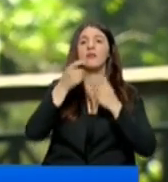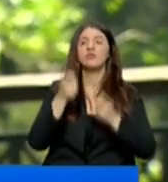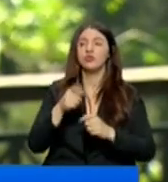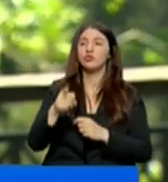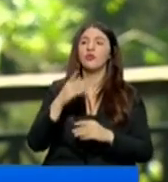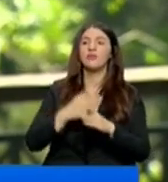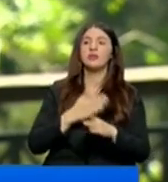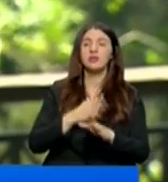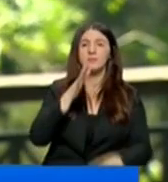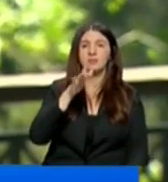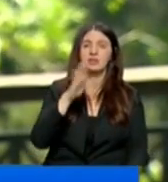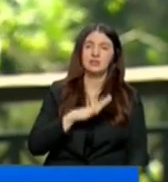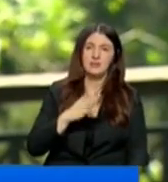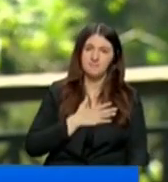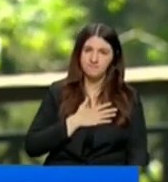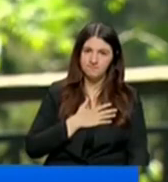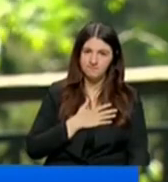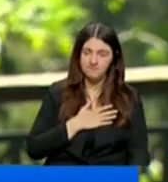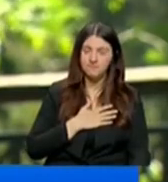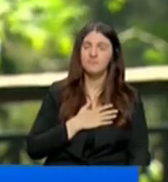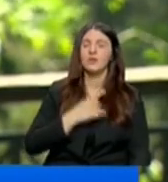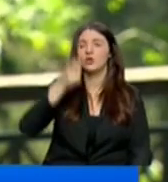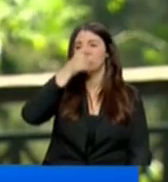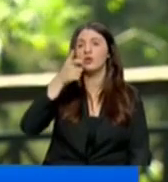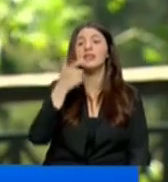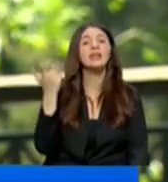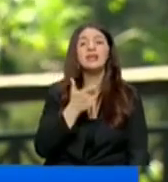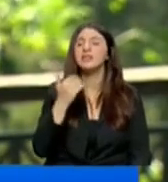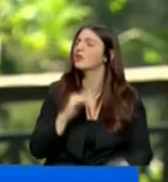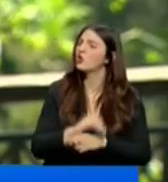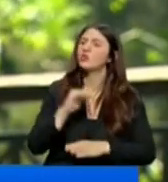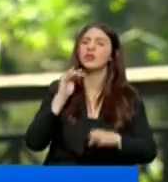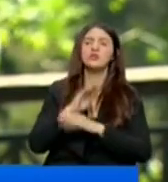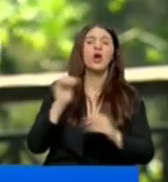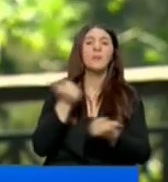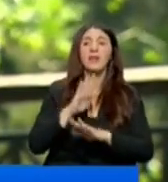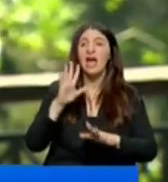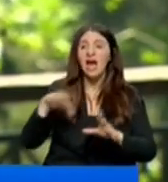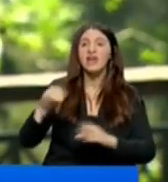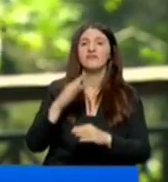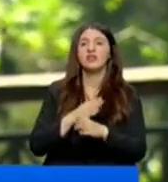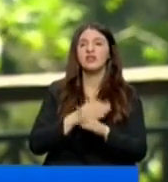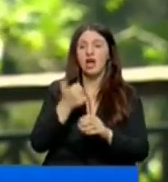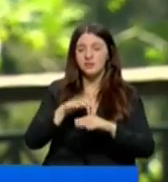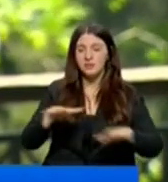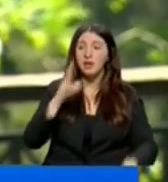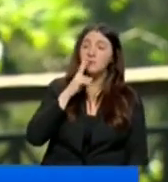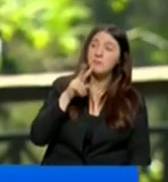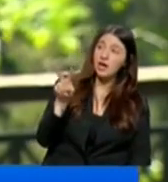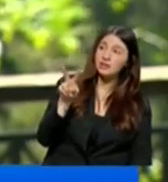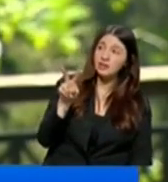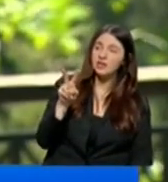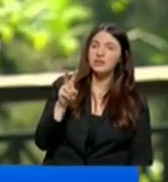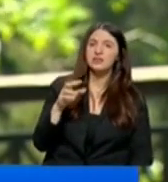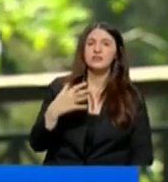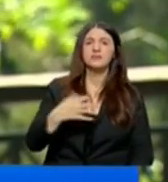Şunu vatandaşlarımın bilmesini isterim. Türkiye'nin neresinde yaşıyorsa yaşasın, her vatandaşımız altılı masaya baktığında